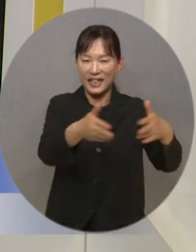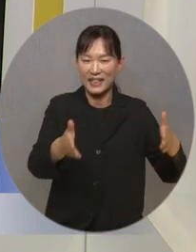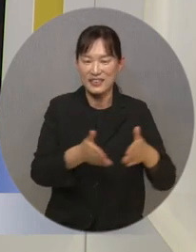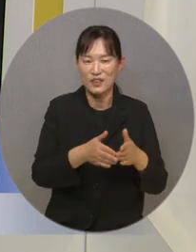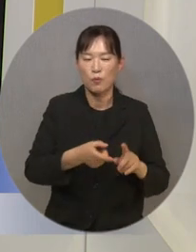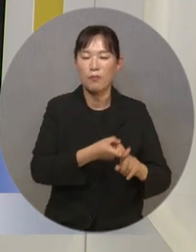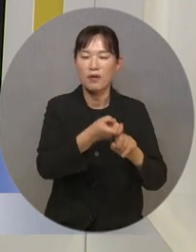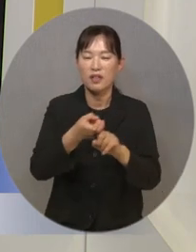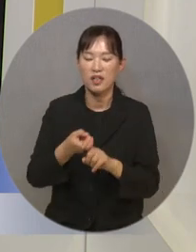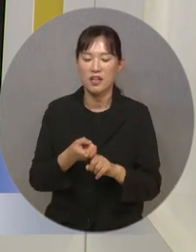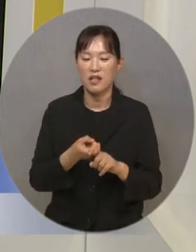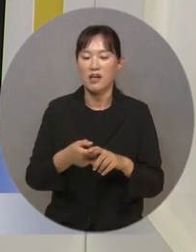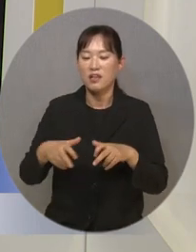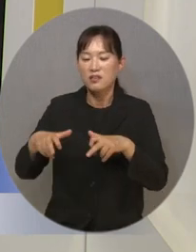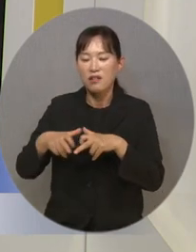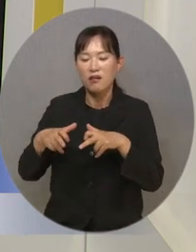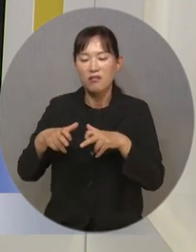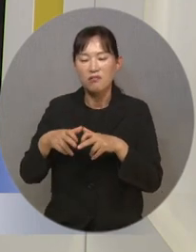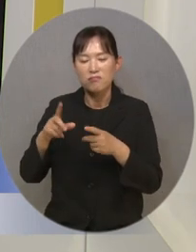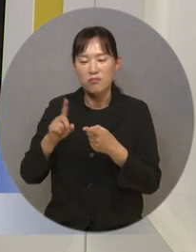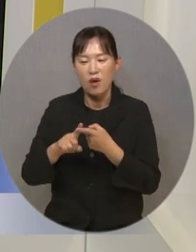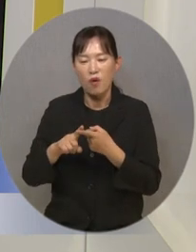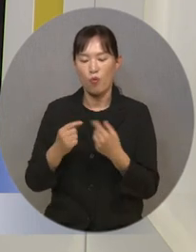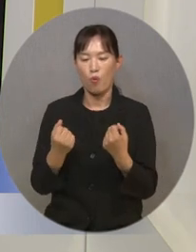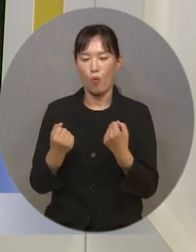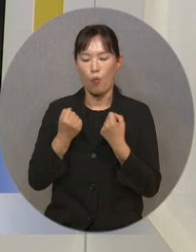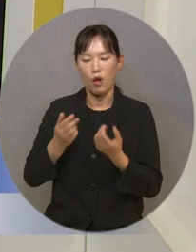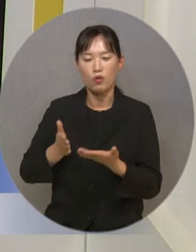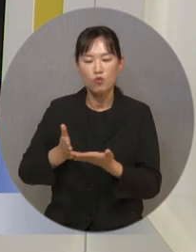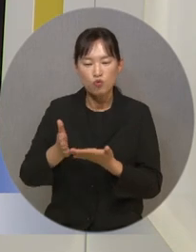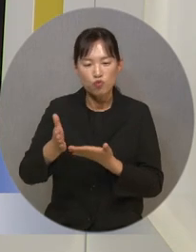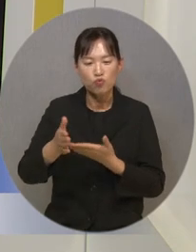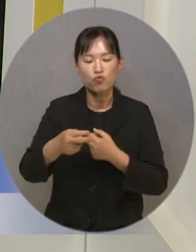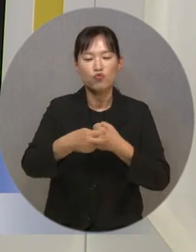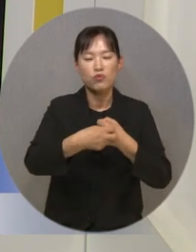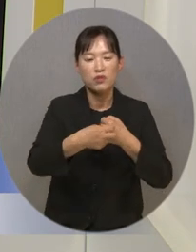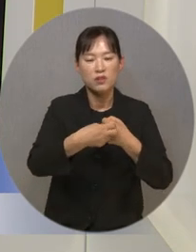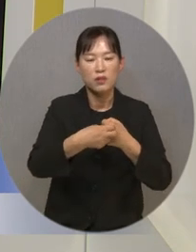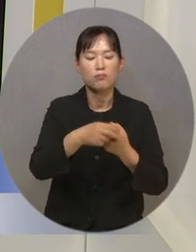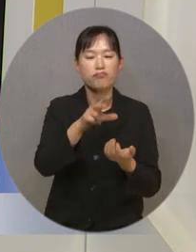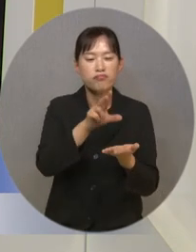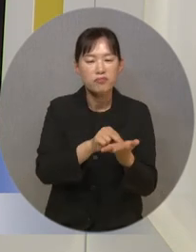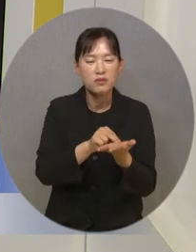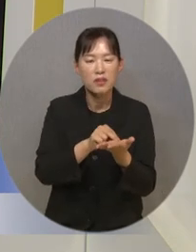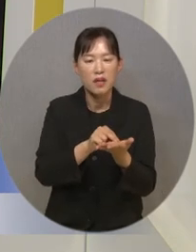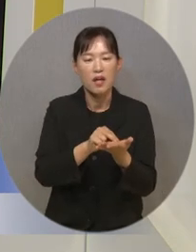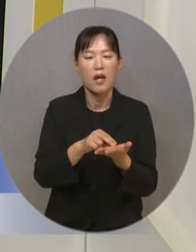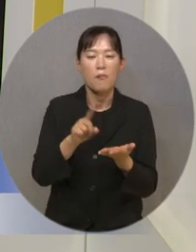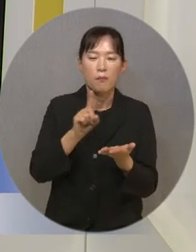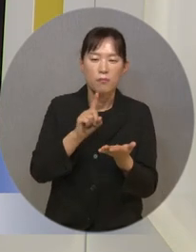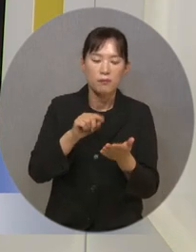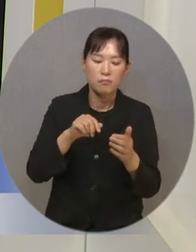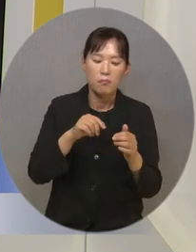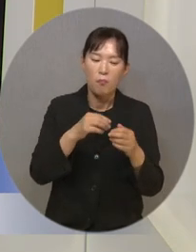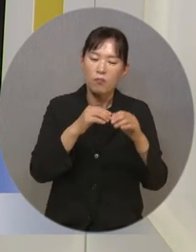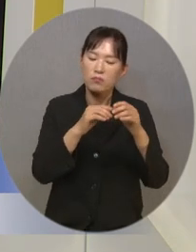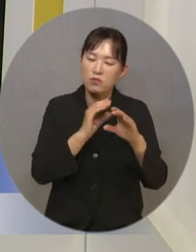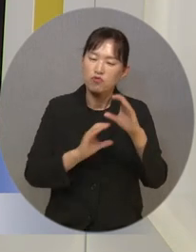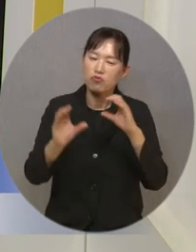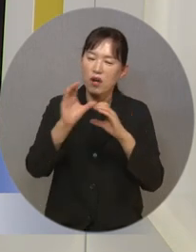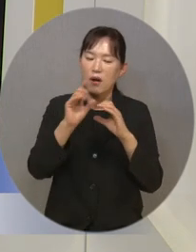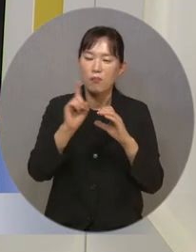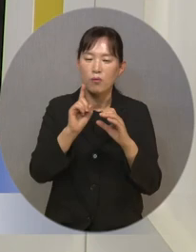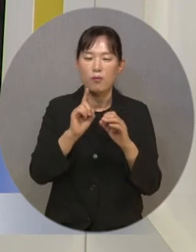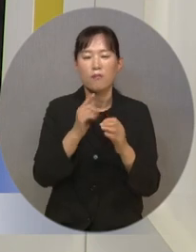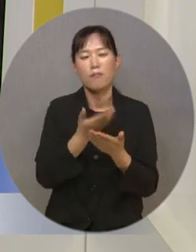장애인 건강 주치의 제도 현황과 사례이 문제점과 보완점을 살펴볼 수 있는 장애인 정책 리포트를